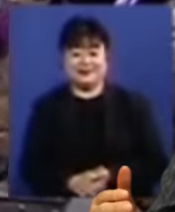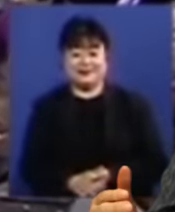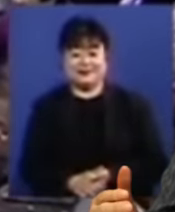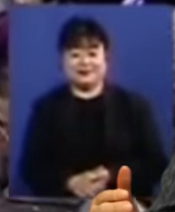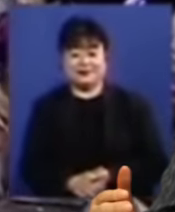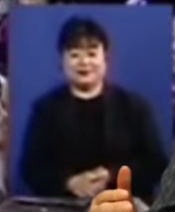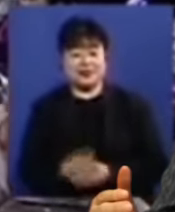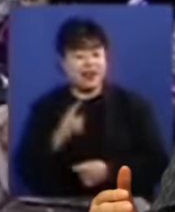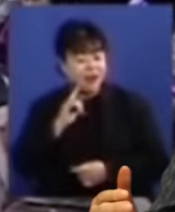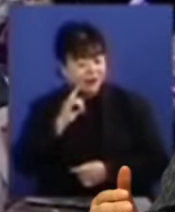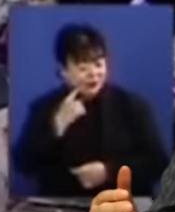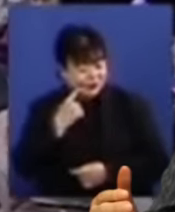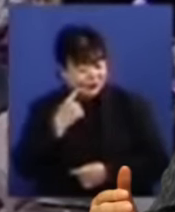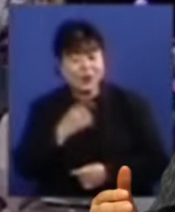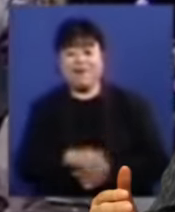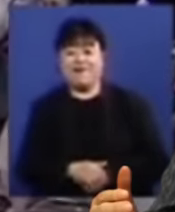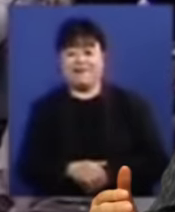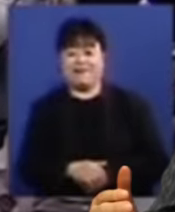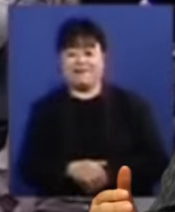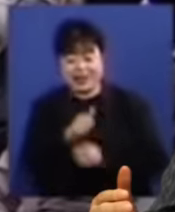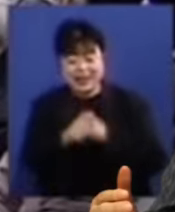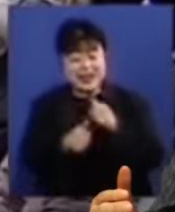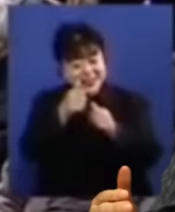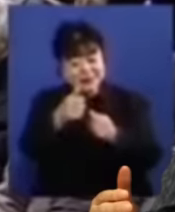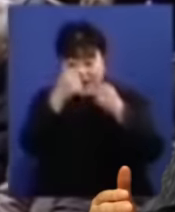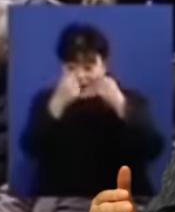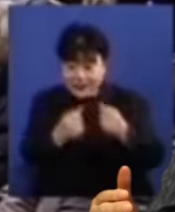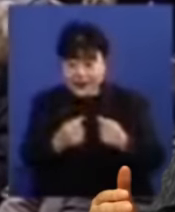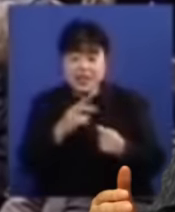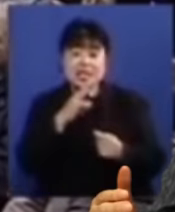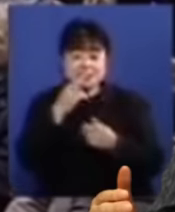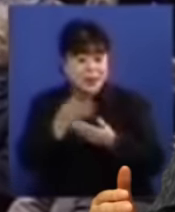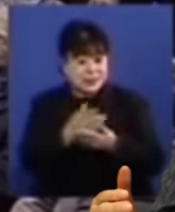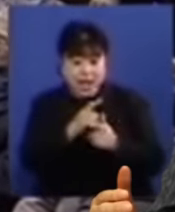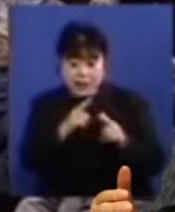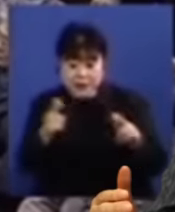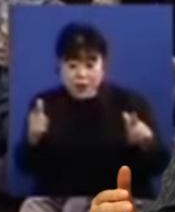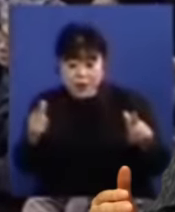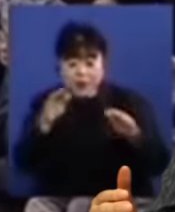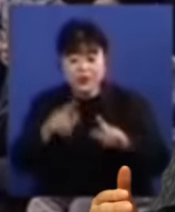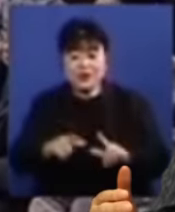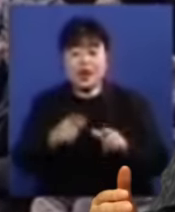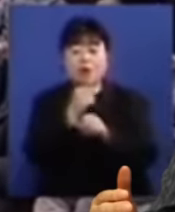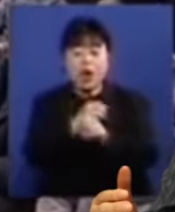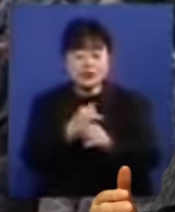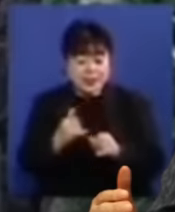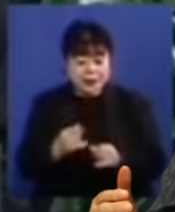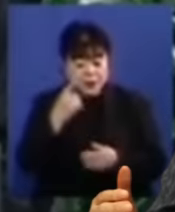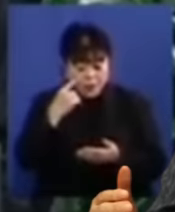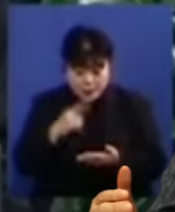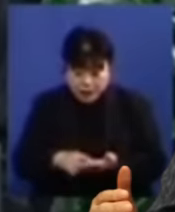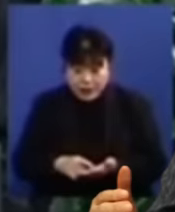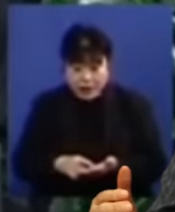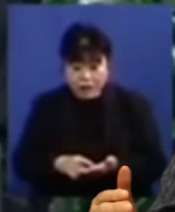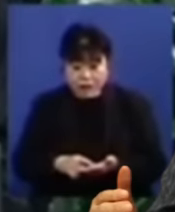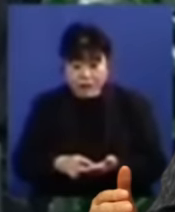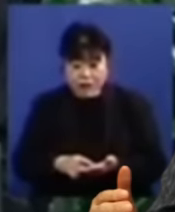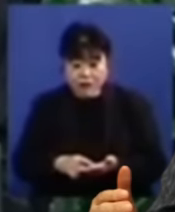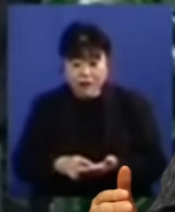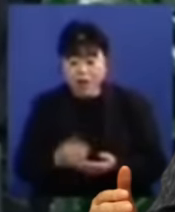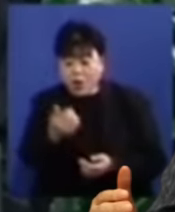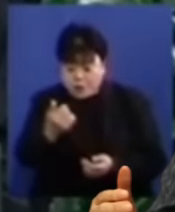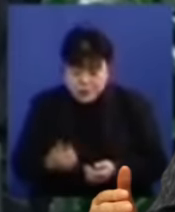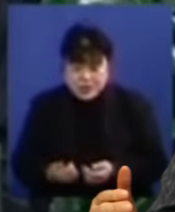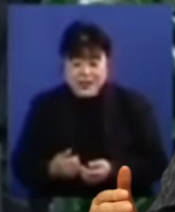어떻게 알았는지 몰라. 하나님이 계시를 안 받고야 오늘날 과학자들이 발견한 사실을 어떻게